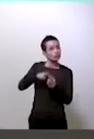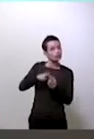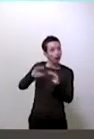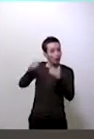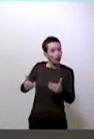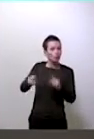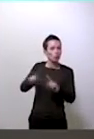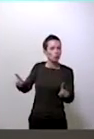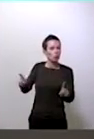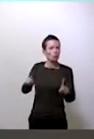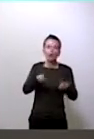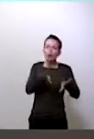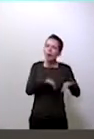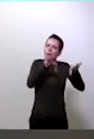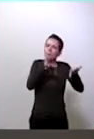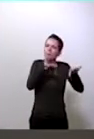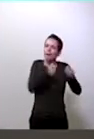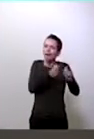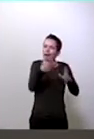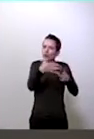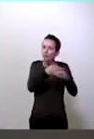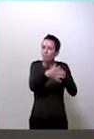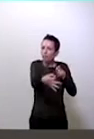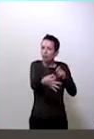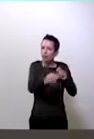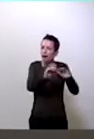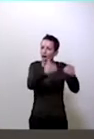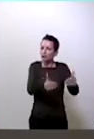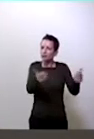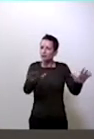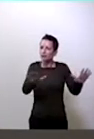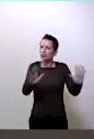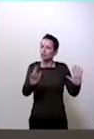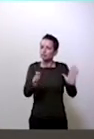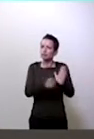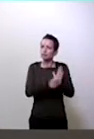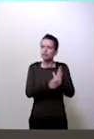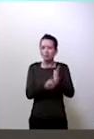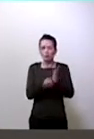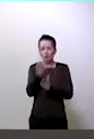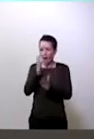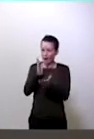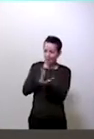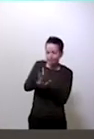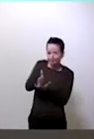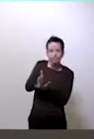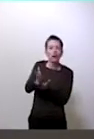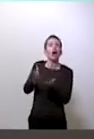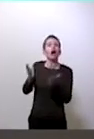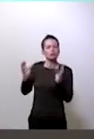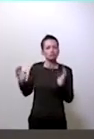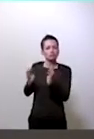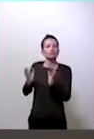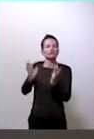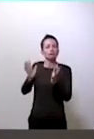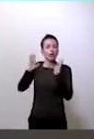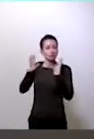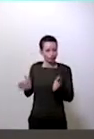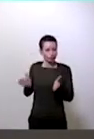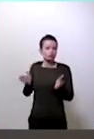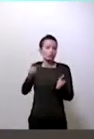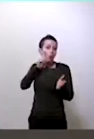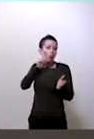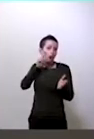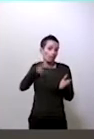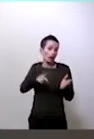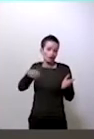Notre moratoire de quelques semaines a pris fin dès que nous avons pu poser la nouvelle direction, car il y a, je pense qu'il y a un constat qui est partagé, un